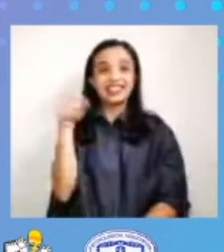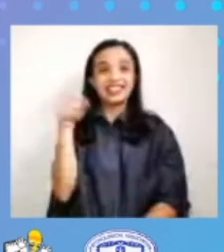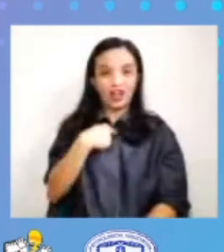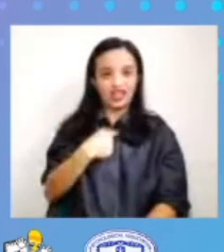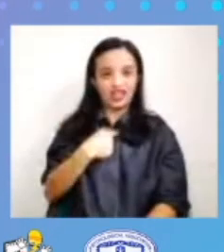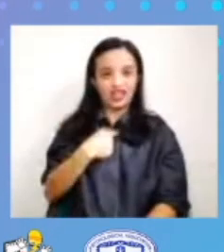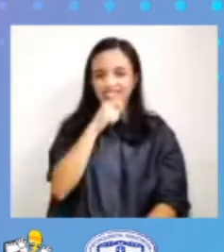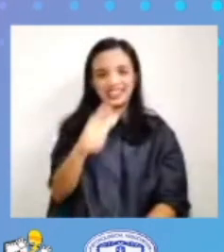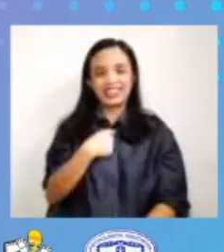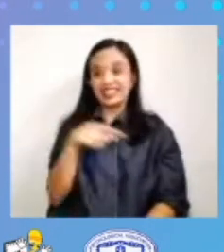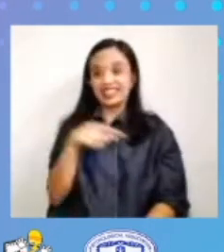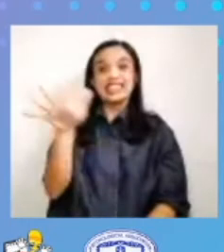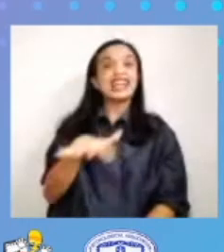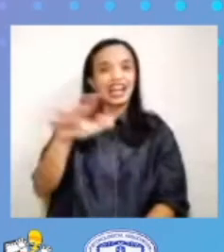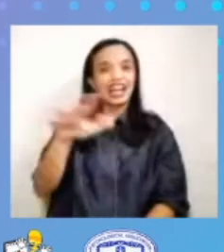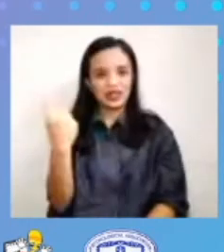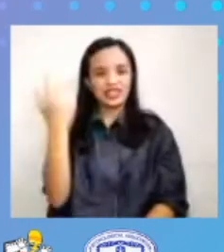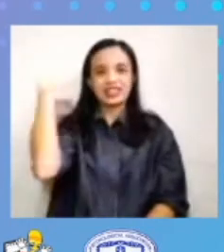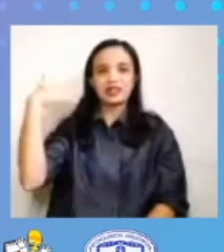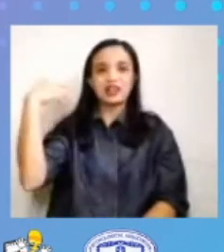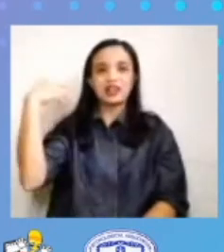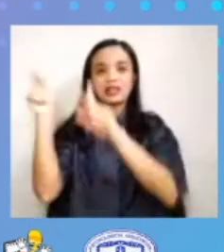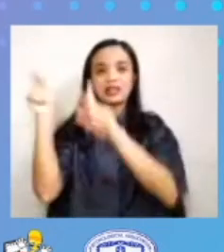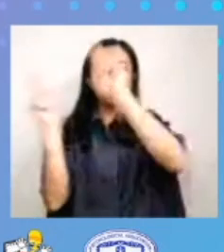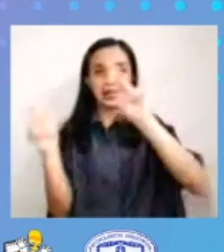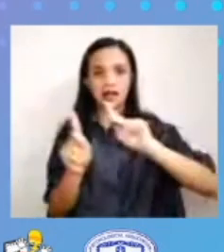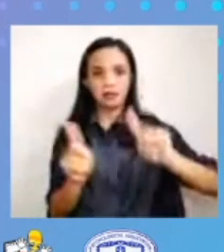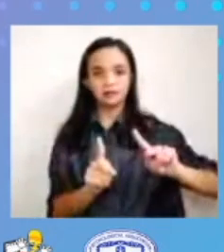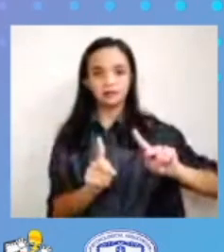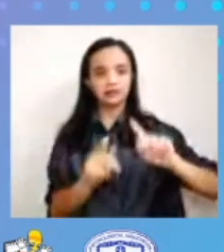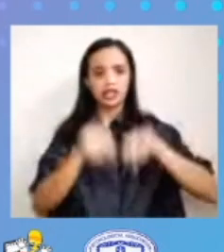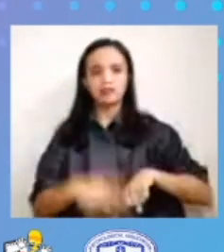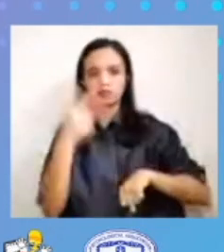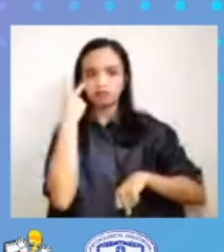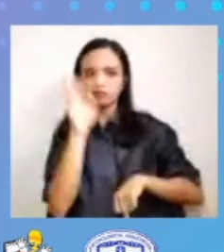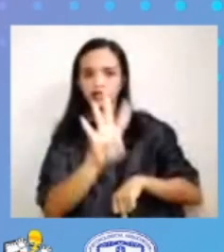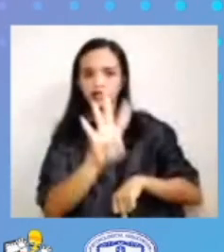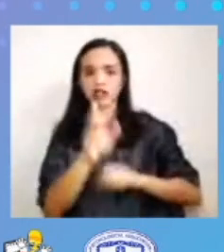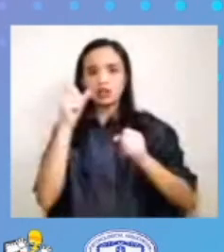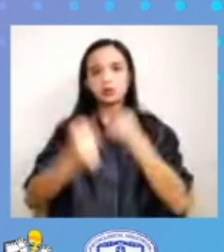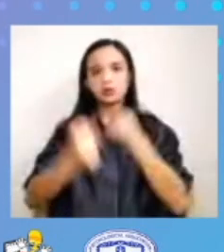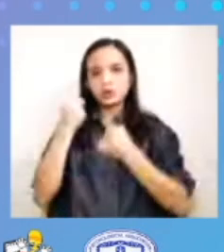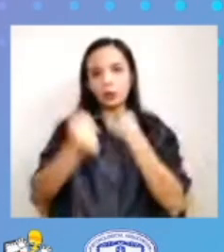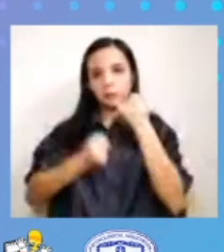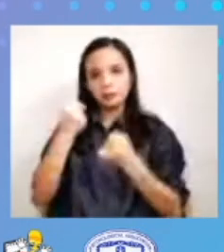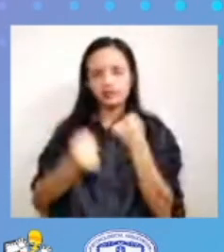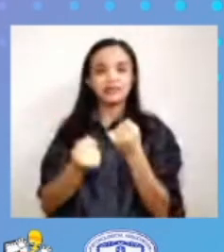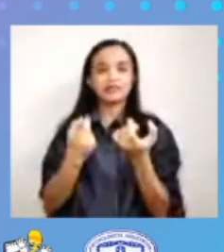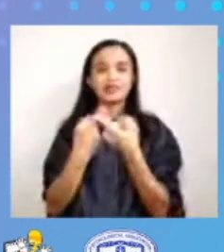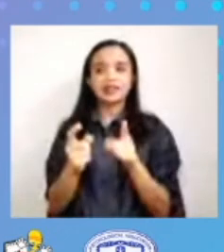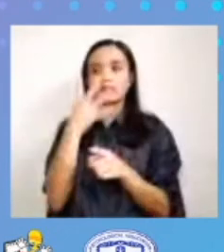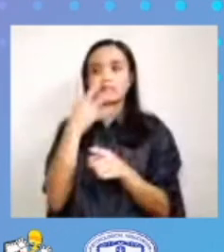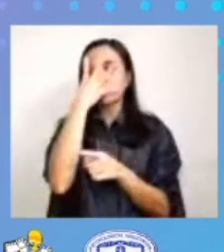me. Right now, my career is revolved around wellness and fitness. But it really, just looking back, nagsimula po talaga yun